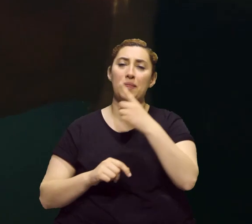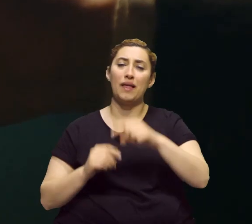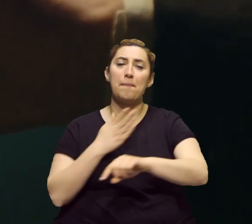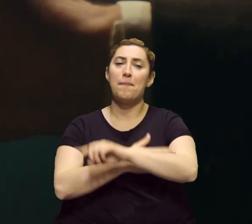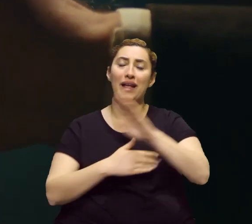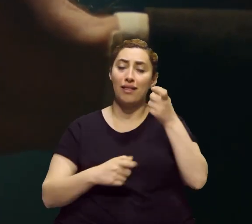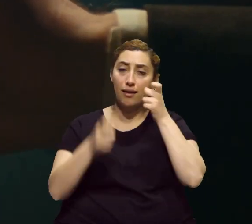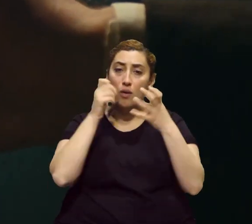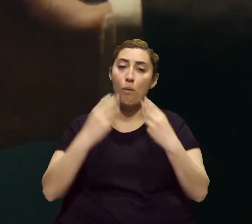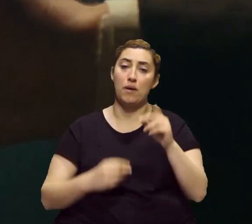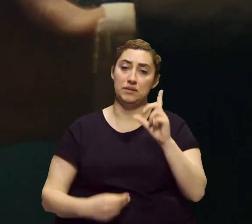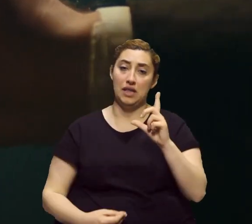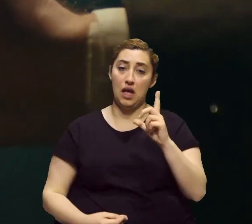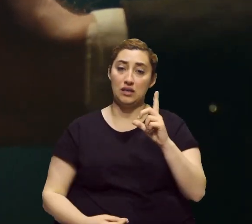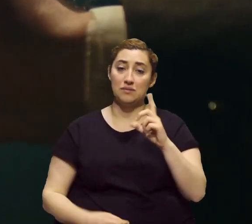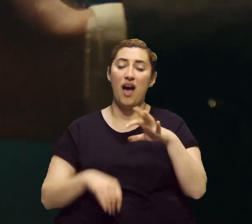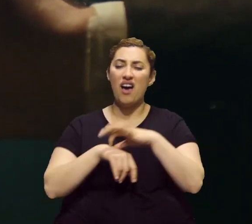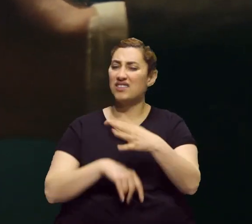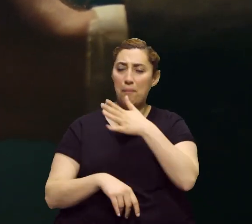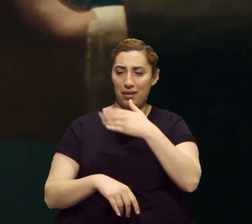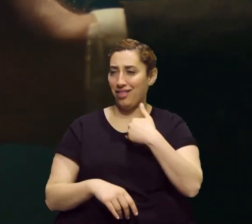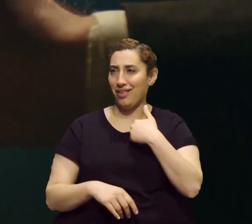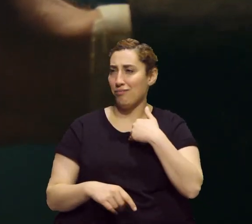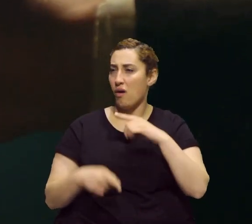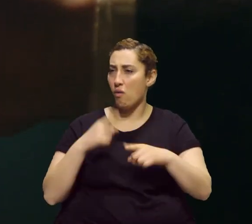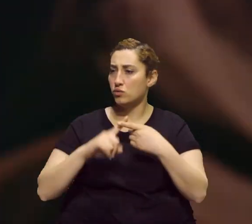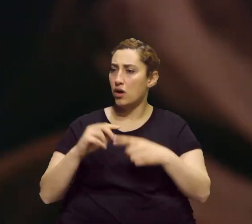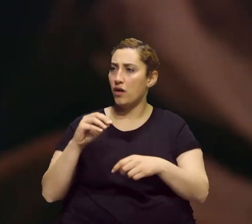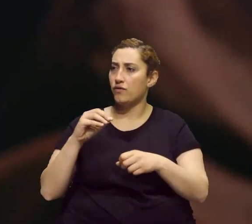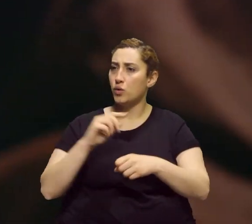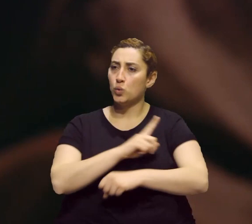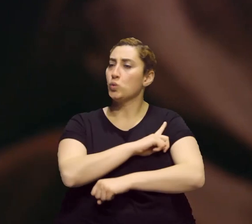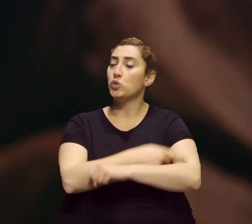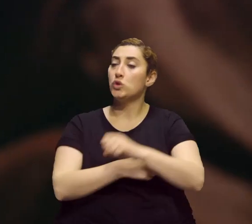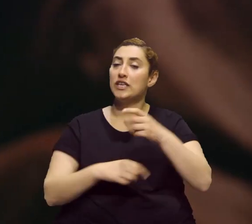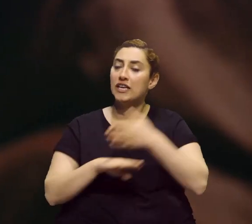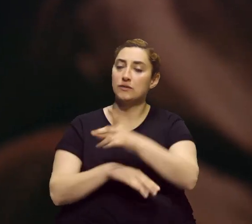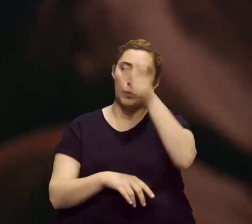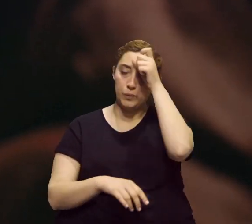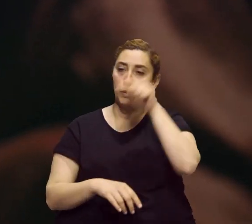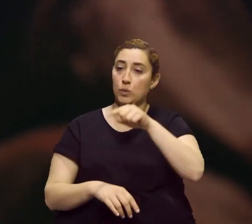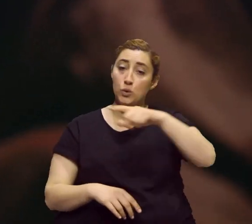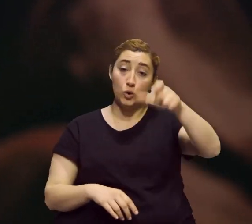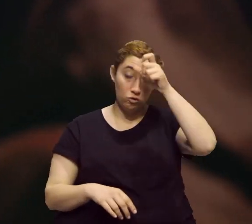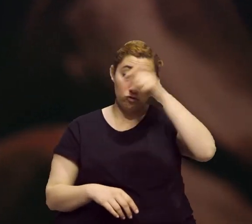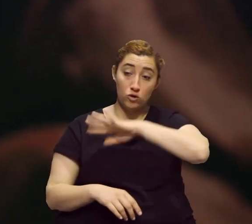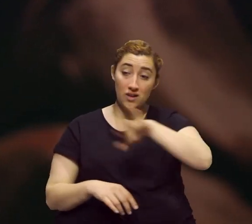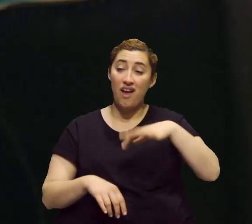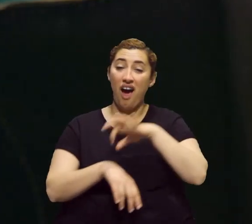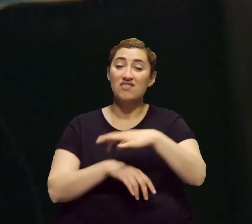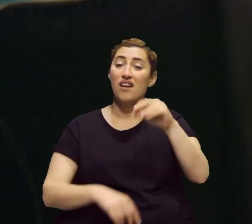milletlere dikkat etmek gerek. Hasta bildiğimiz Osmanlı'nın ana gücü Türkler mesela. Türkler